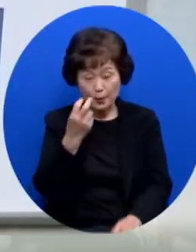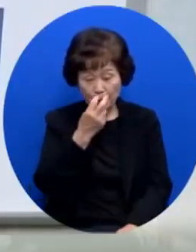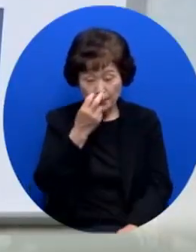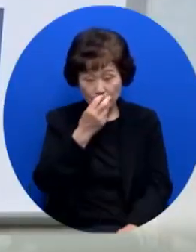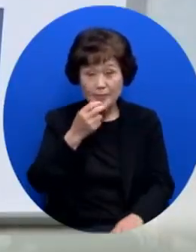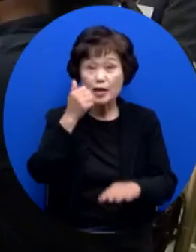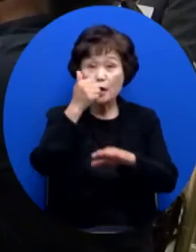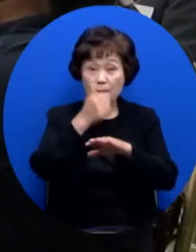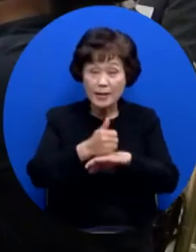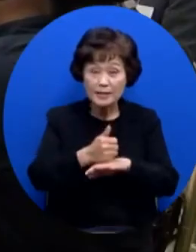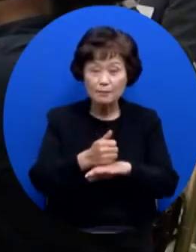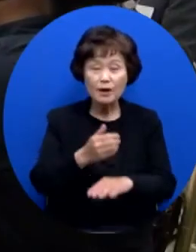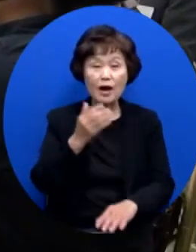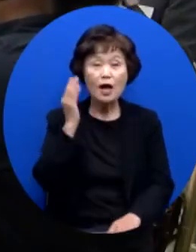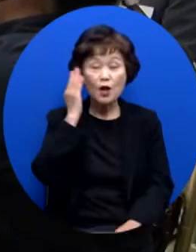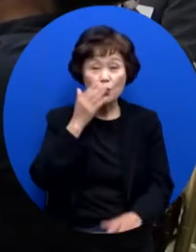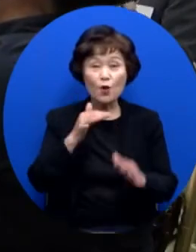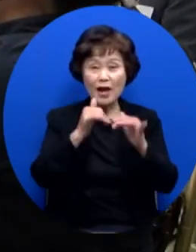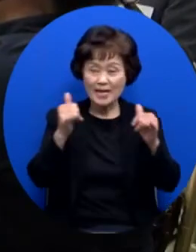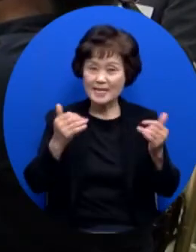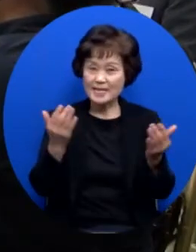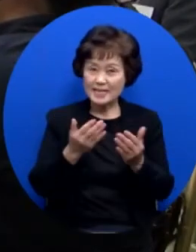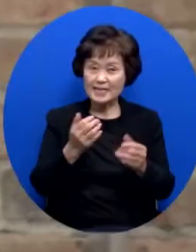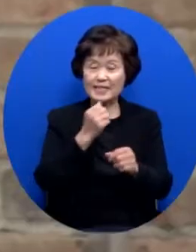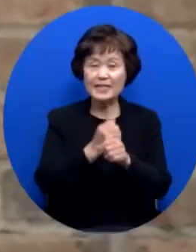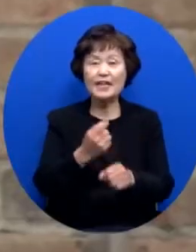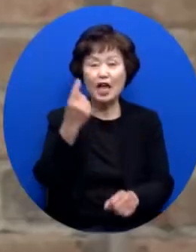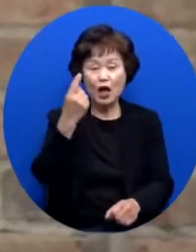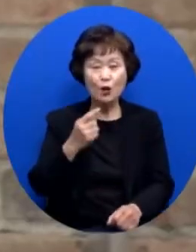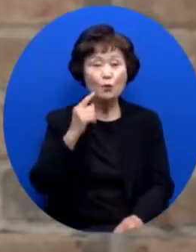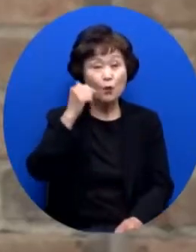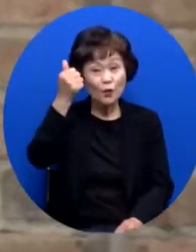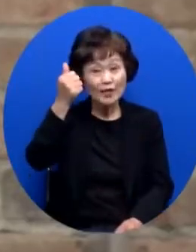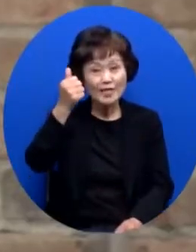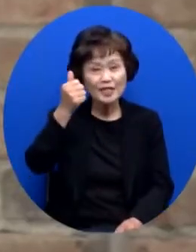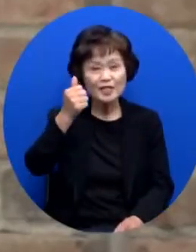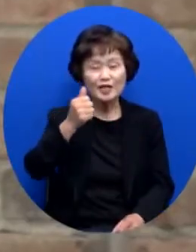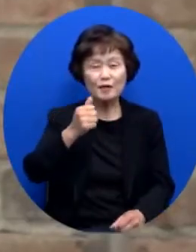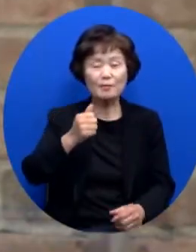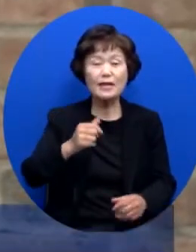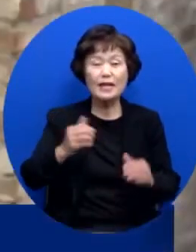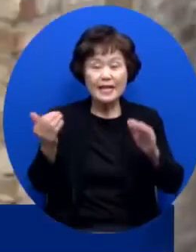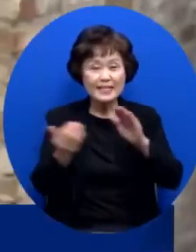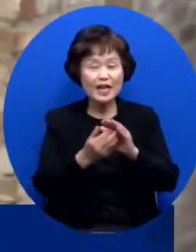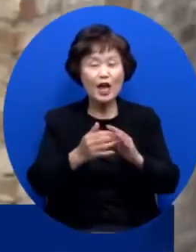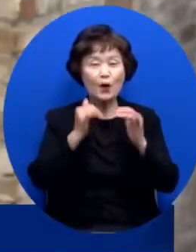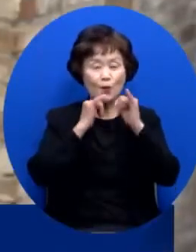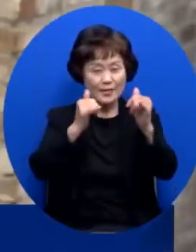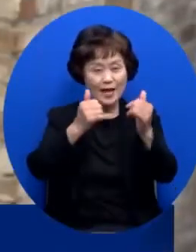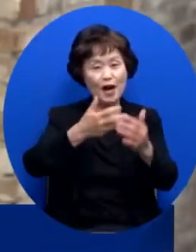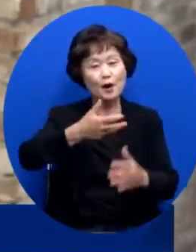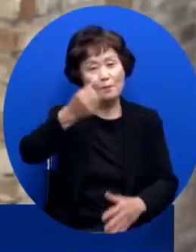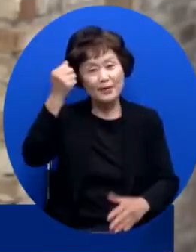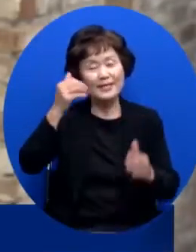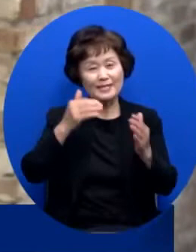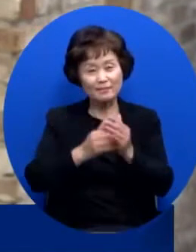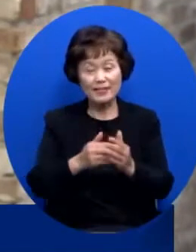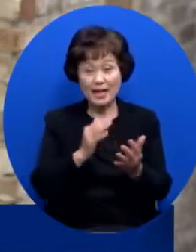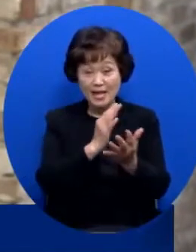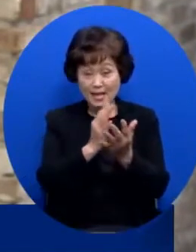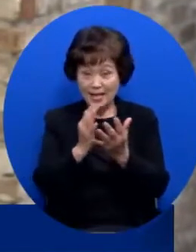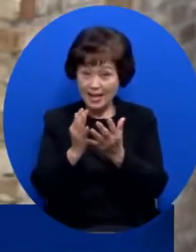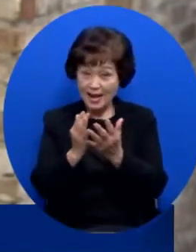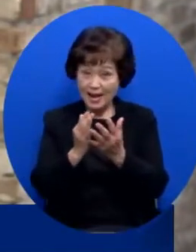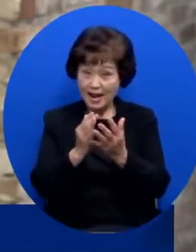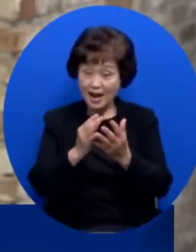부문에는 농아인 사역을 해온 안후락 목사가 최우수상을 수상했습니다. 다양한 모델을 보게 되었는데요. 아,